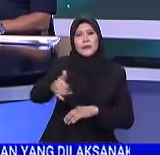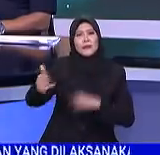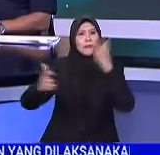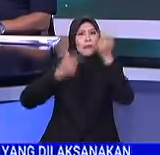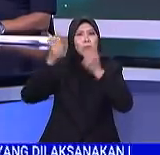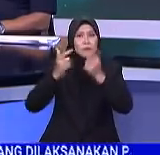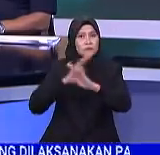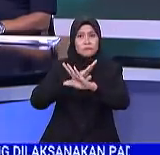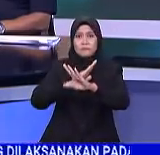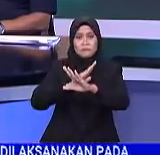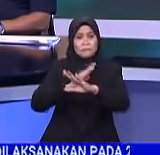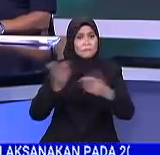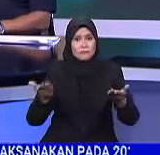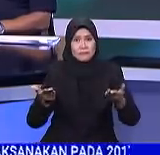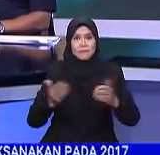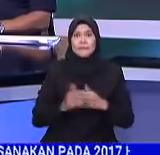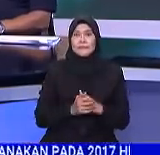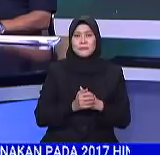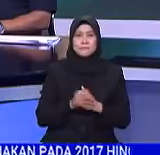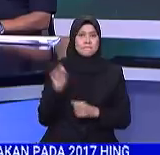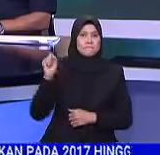itu dilarang sama sekali.